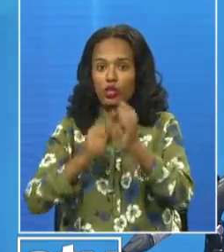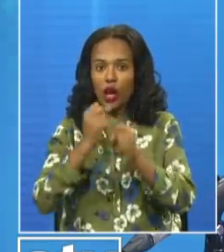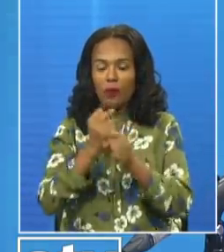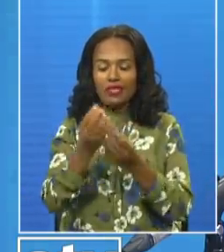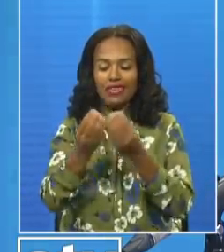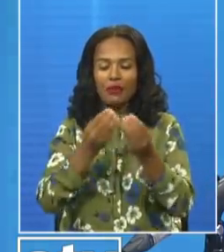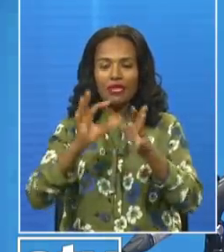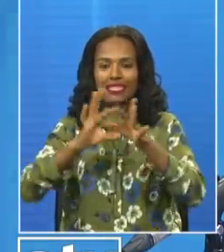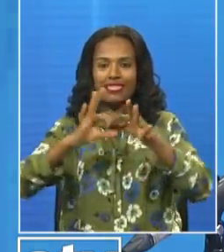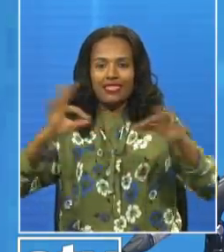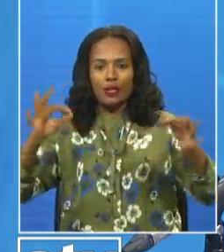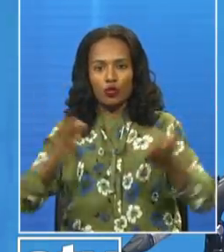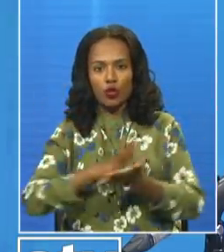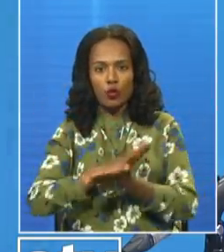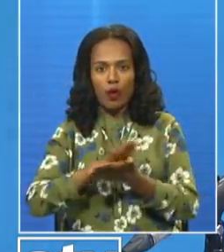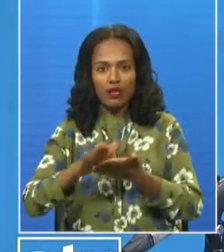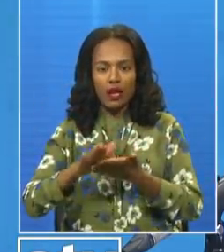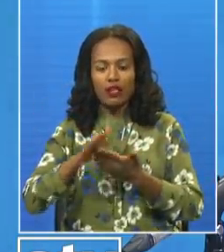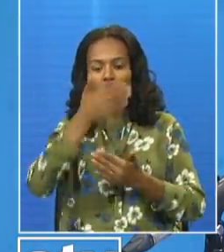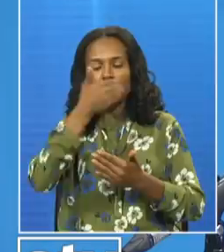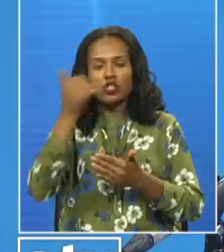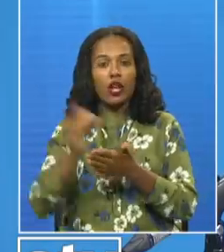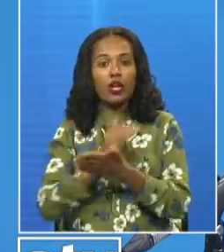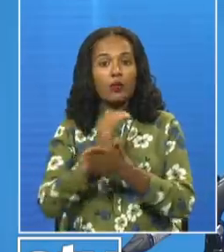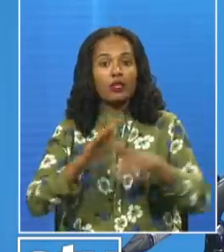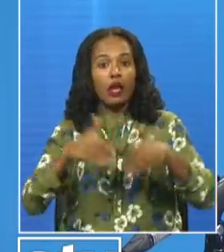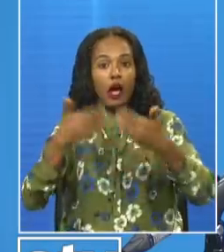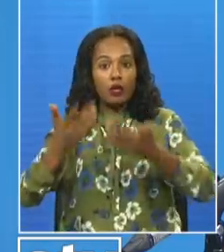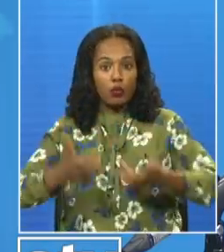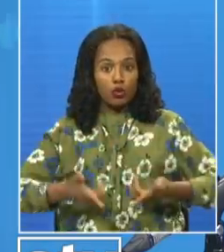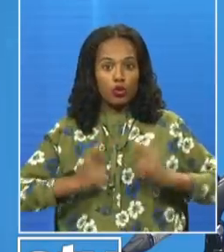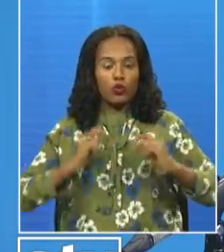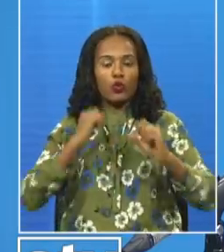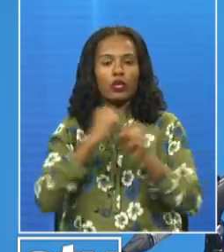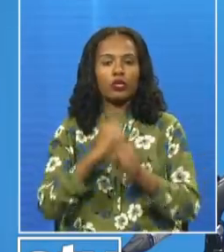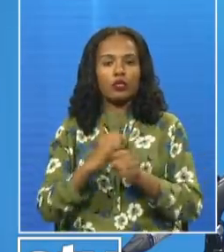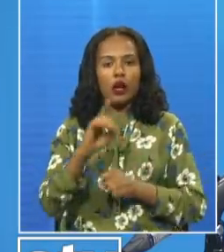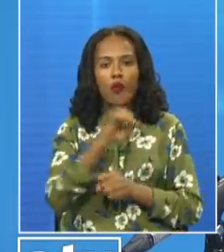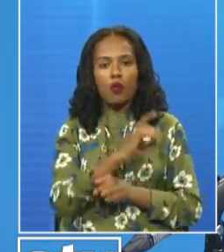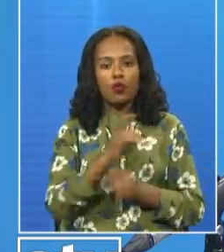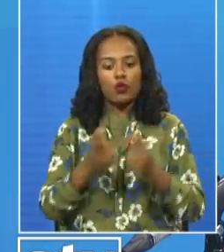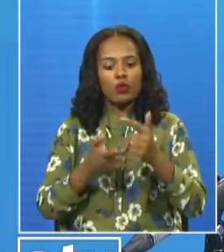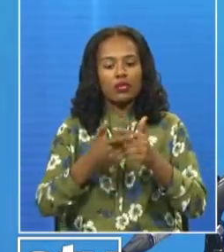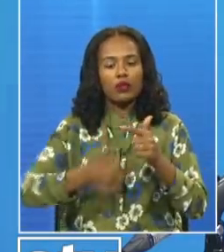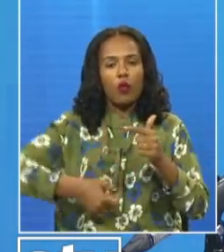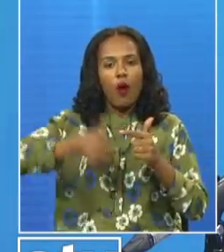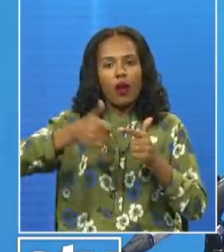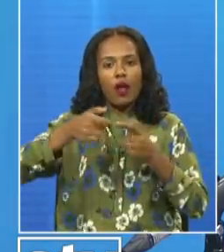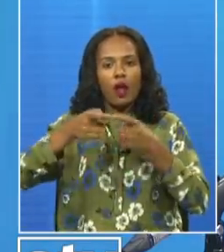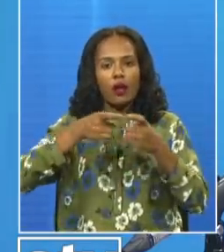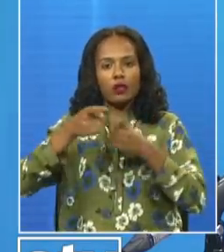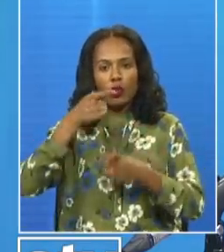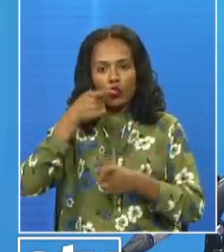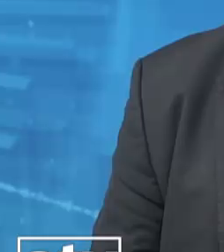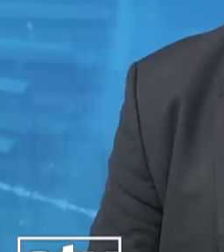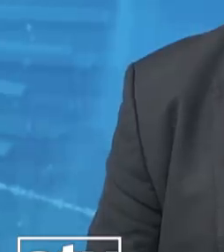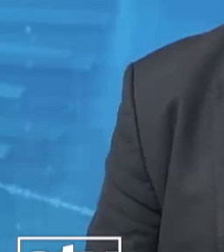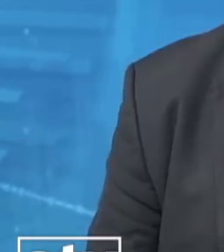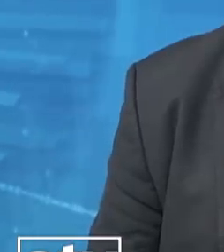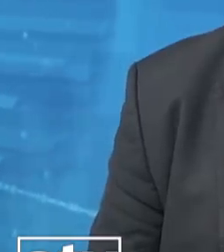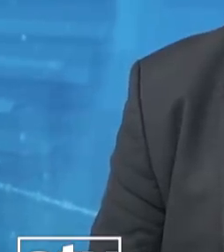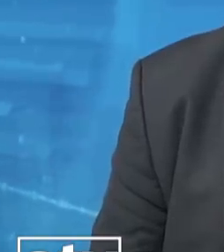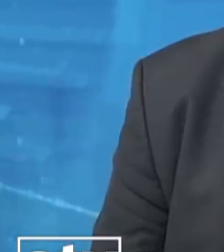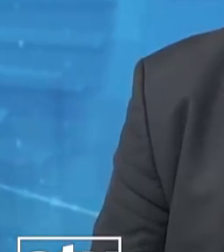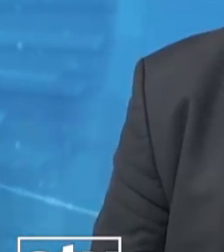የግብይት ሰንሰለቱን የማጥራትና የተሻለ የምርት አቅርቦት እንዲኖር እየተሰራ መሆኑን ምክትል ዋና ዳይሬክተሩ ተናግረዋል። የቡና